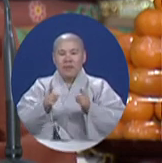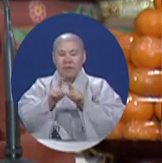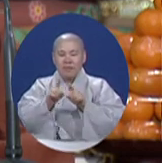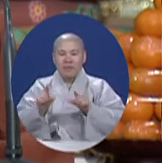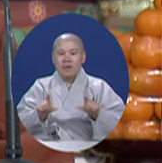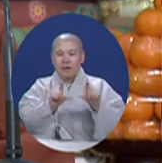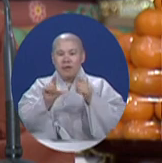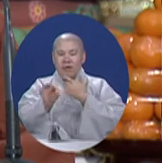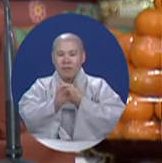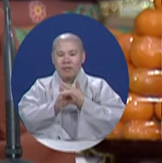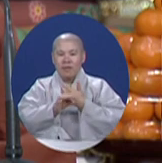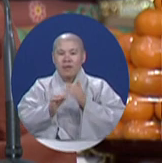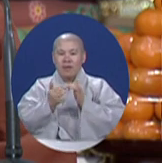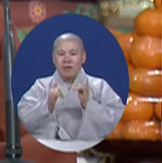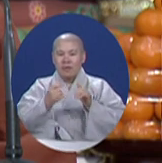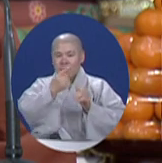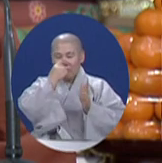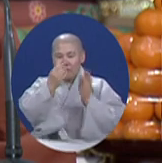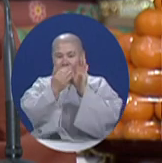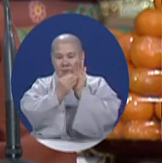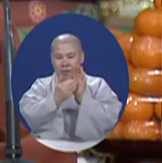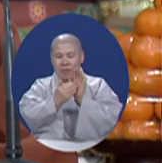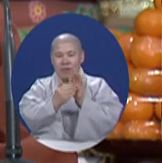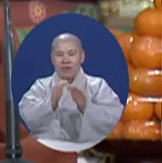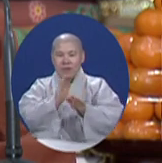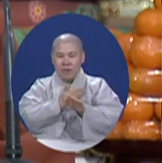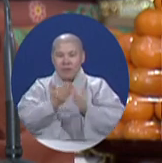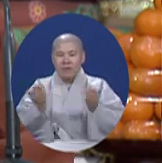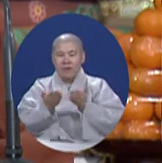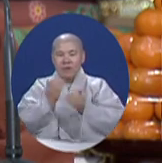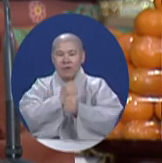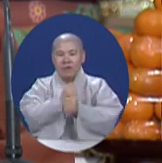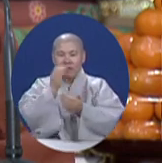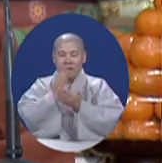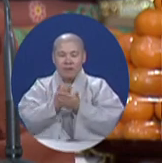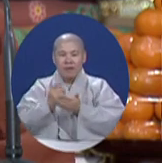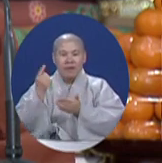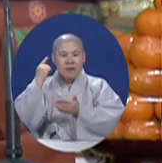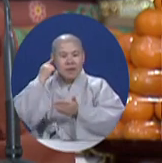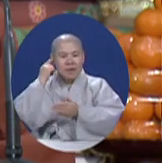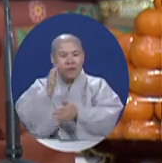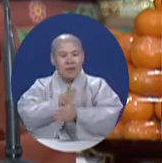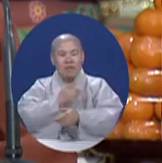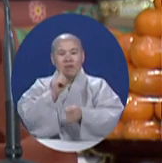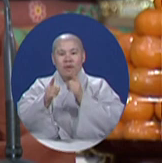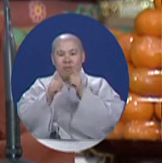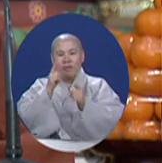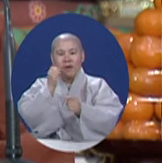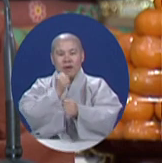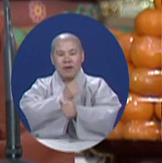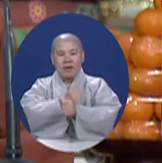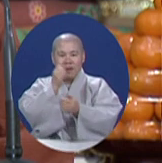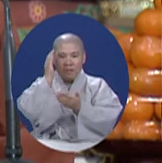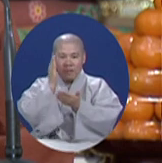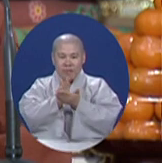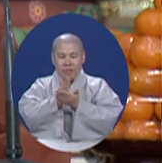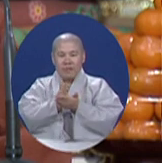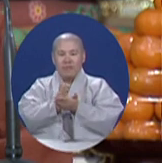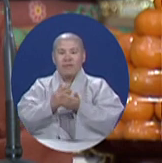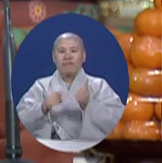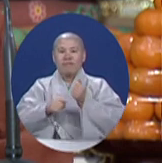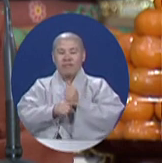눈을 막아라. 눈에 거슬리는 거 하지 말고 귀에 거슬리는 거 하지 마라.